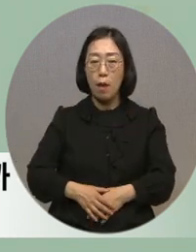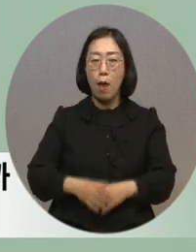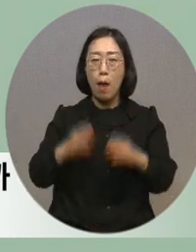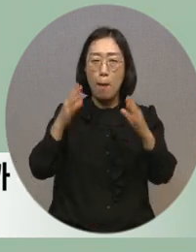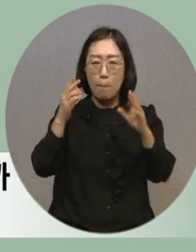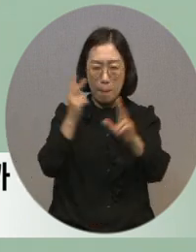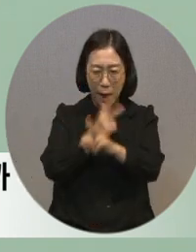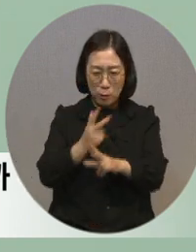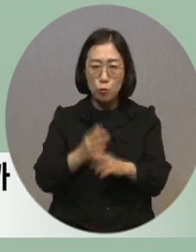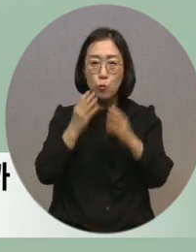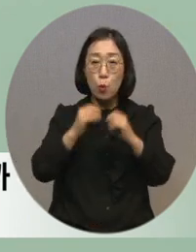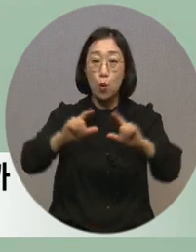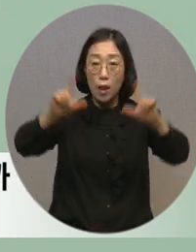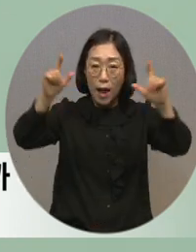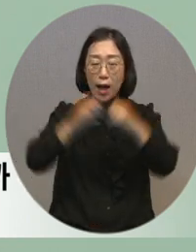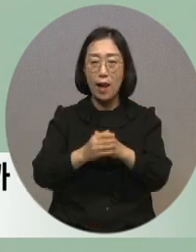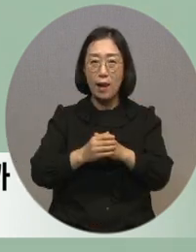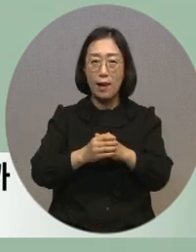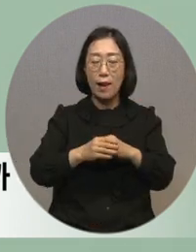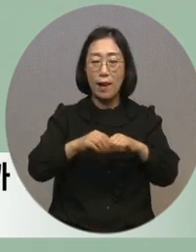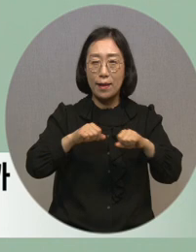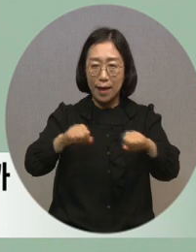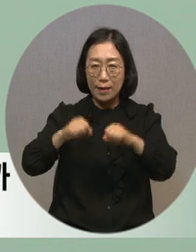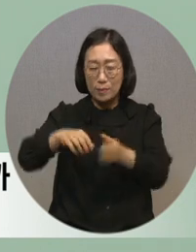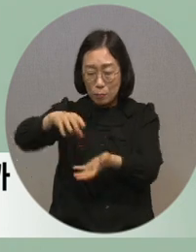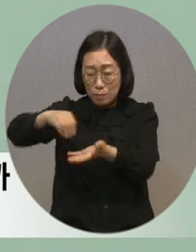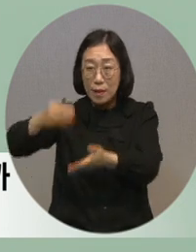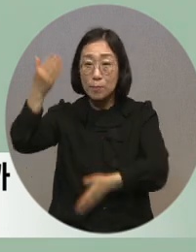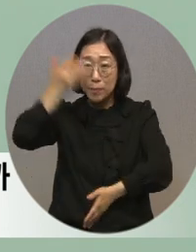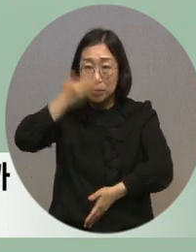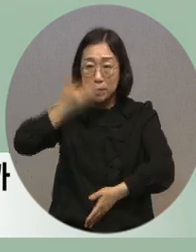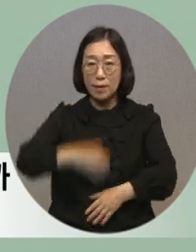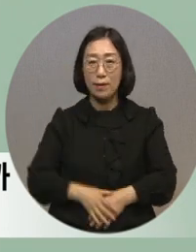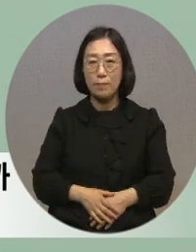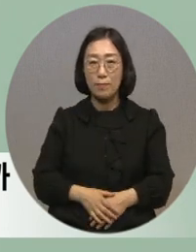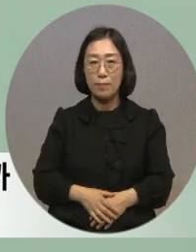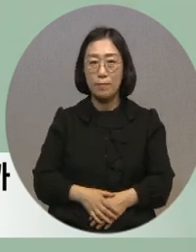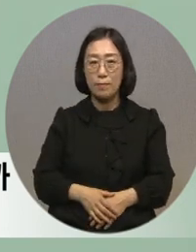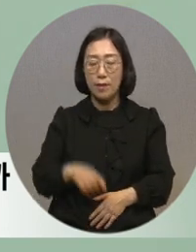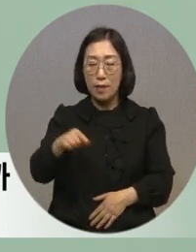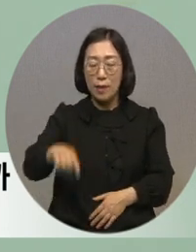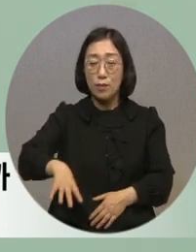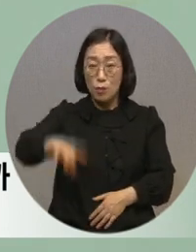토요일이면 저희가 그 정화활동을 시작한 지가 그런 이 초성으로 이렇게